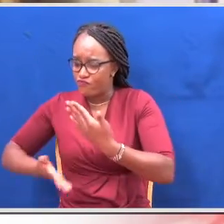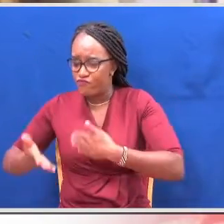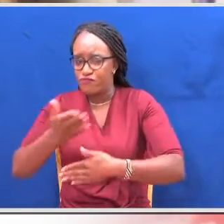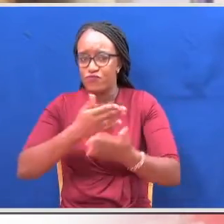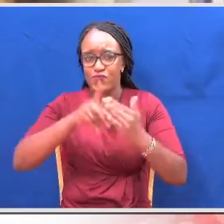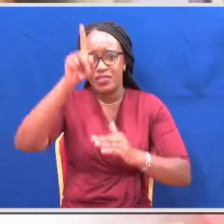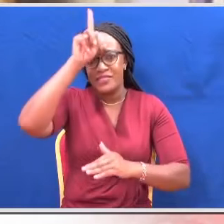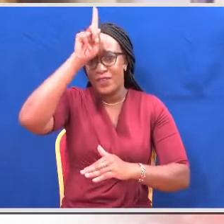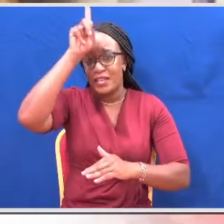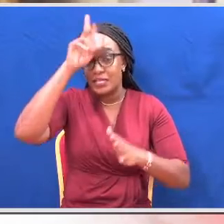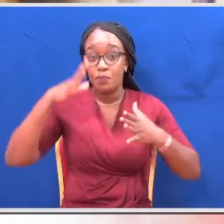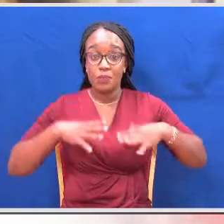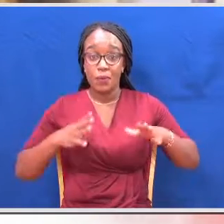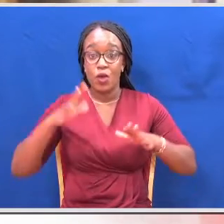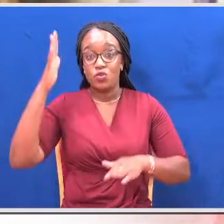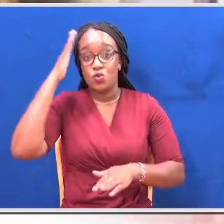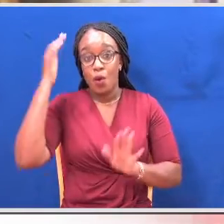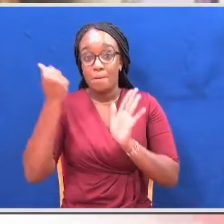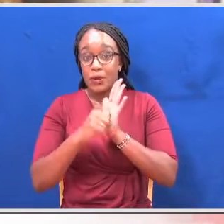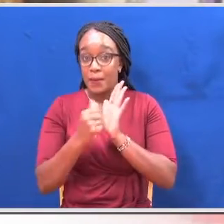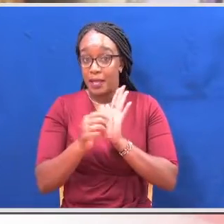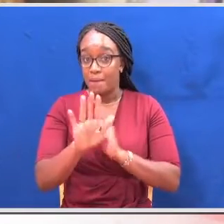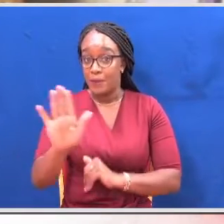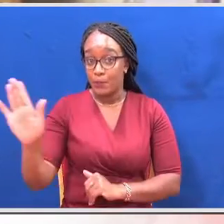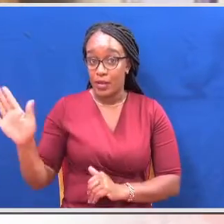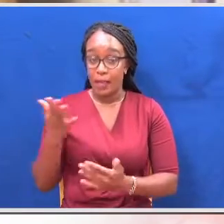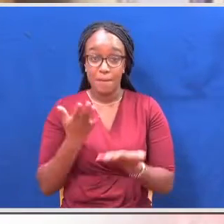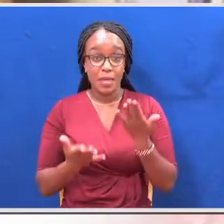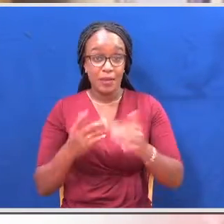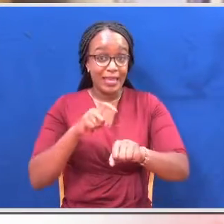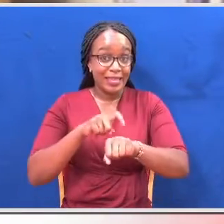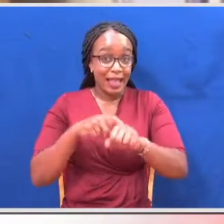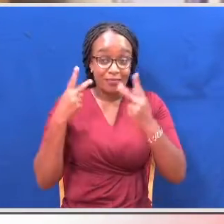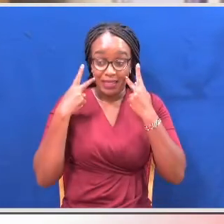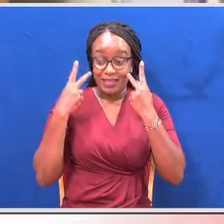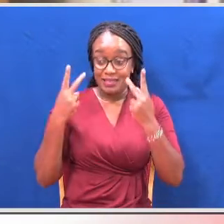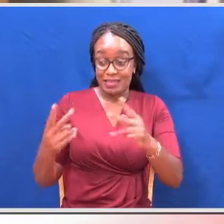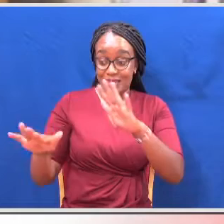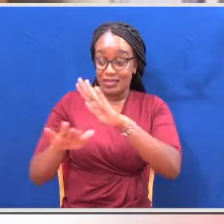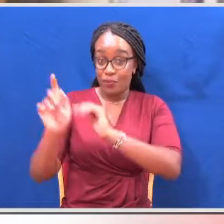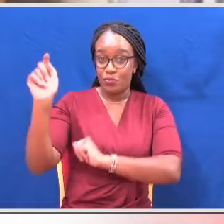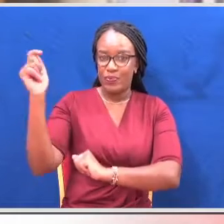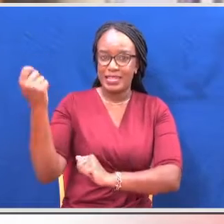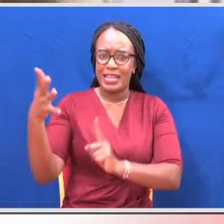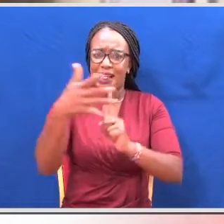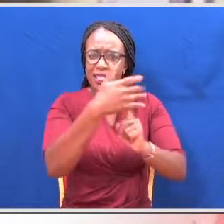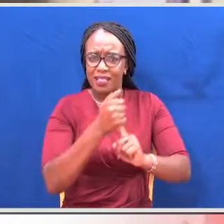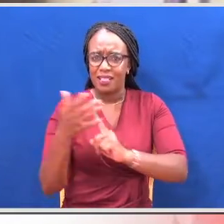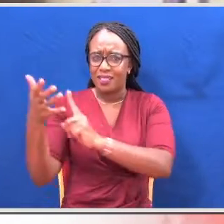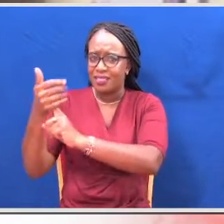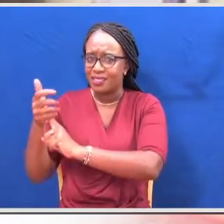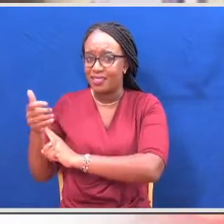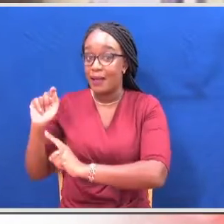mashinani na kujua shida zao. Na pengine hao walipoona kwamba pengine naibu rais anafikia wananchi katika